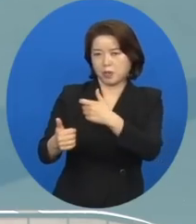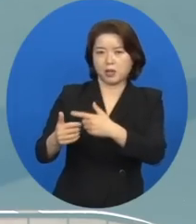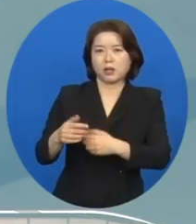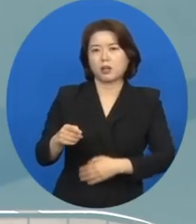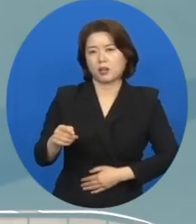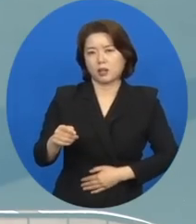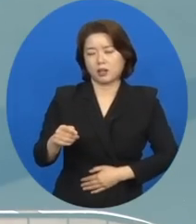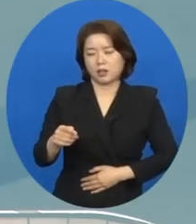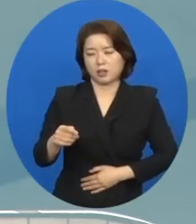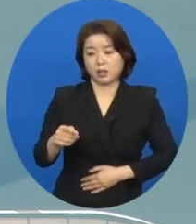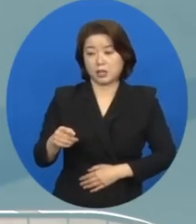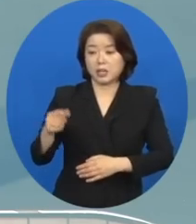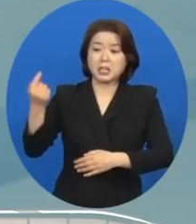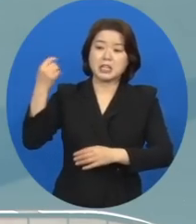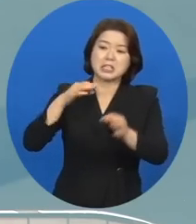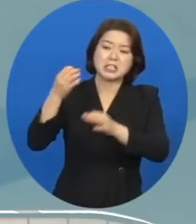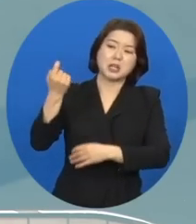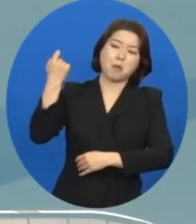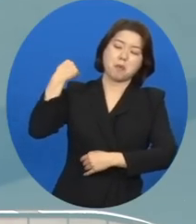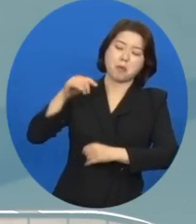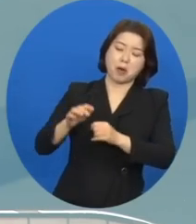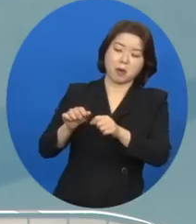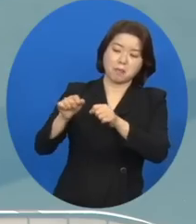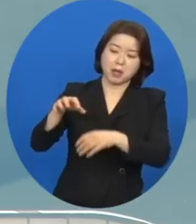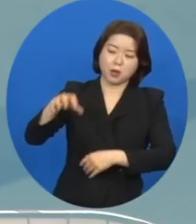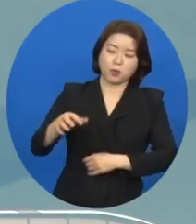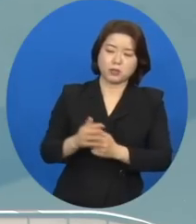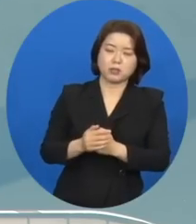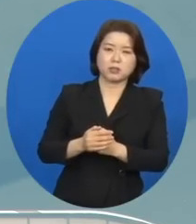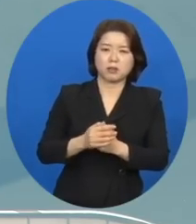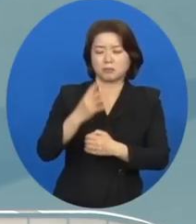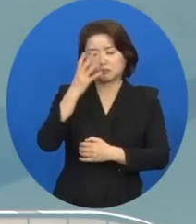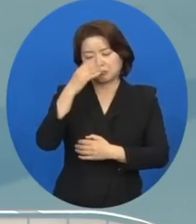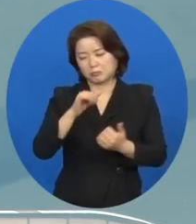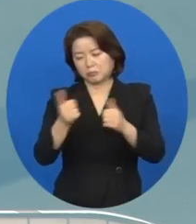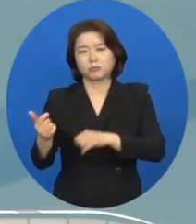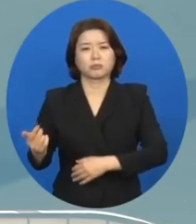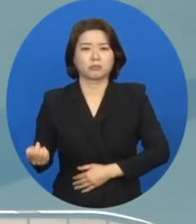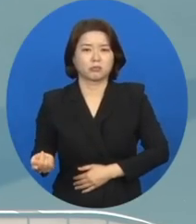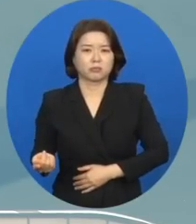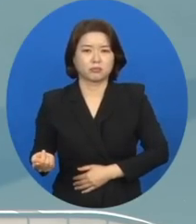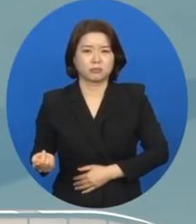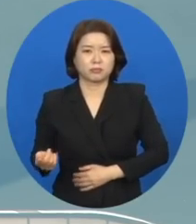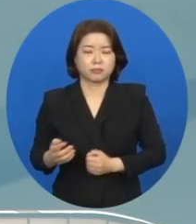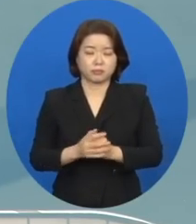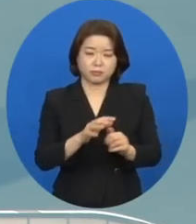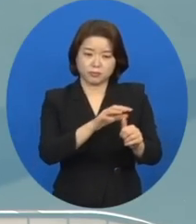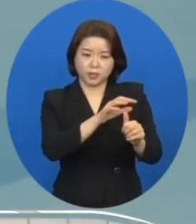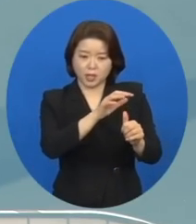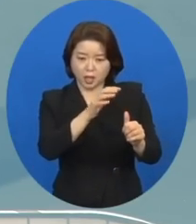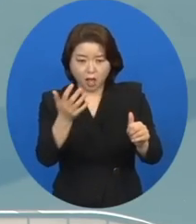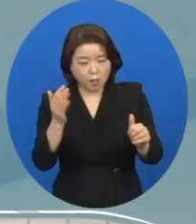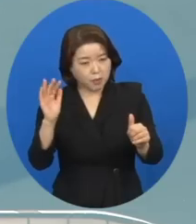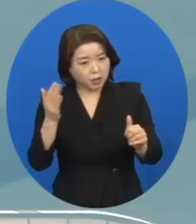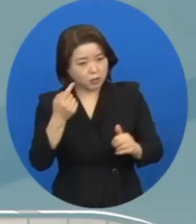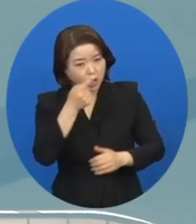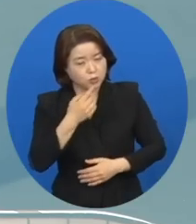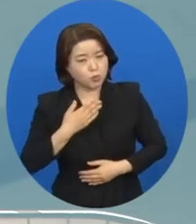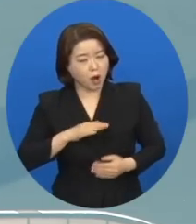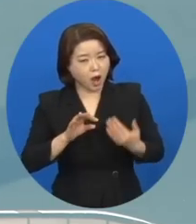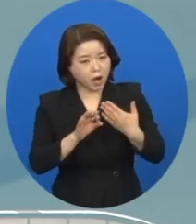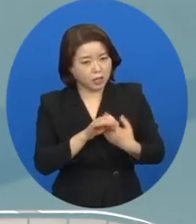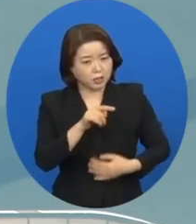빨래터에서 비참한 죽임을 당하게 됩니다. 굉장히 울림이 있어요. 해방이 될 줄 알았다면